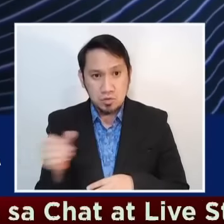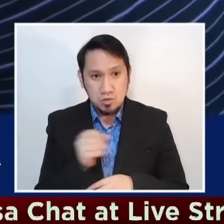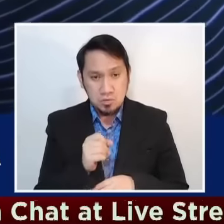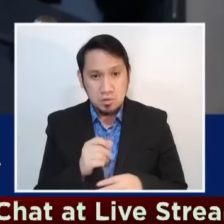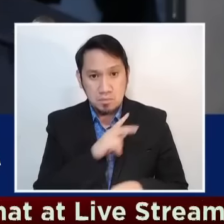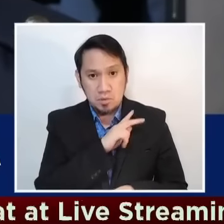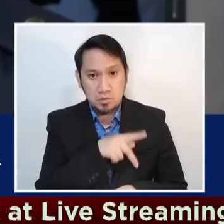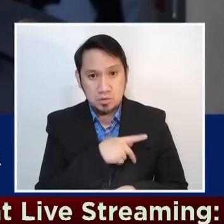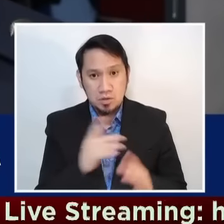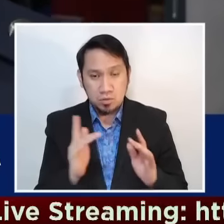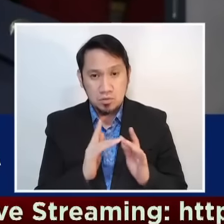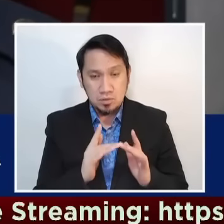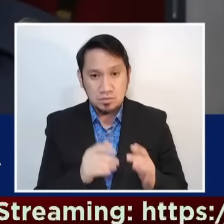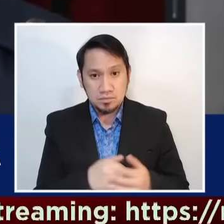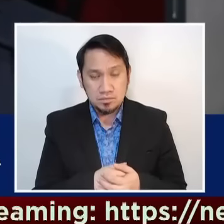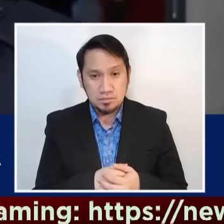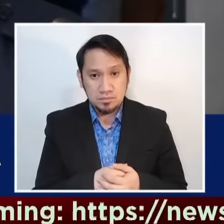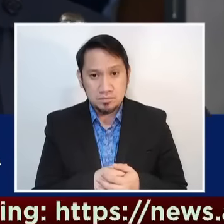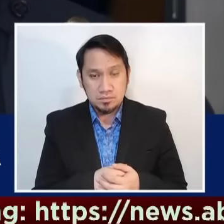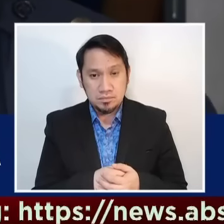contacts. Paniningil na